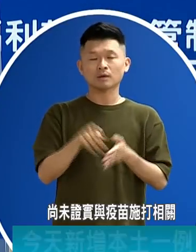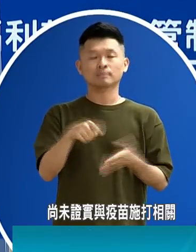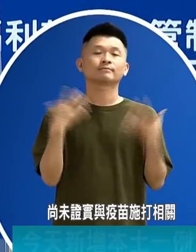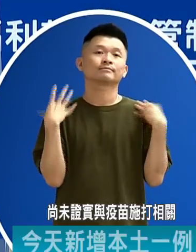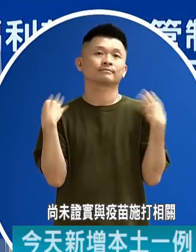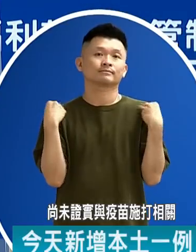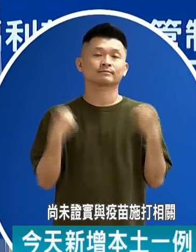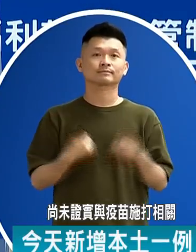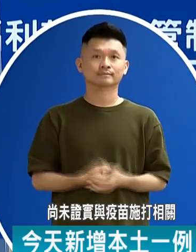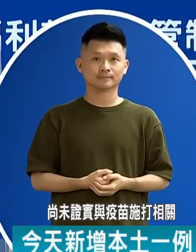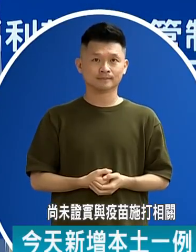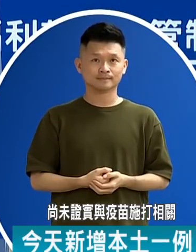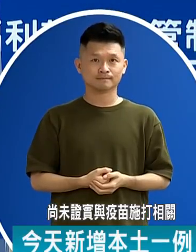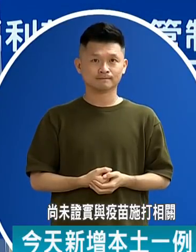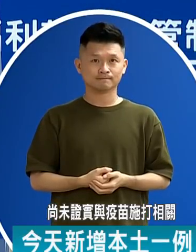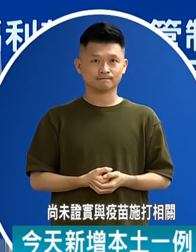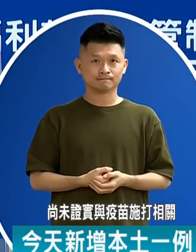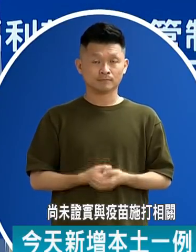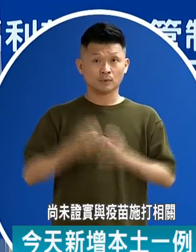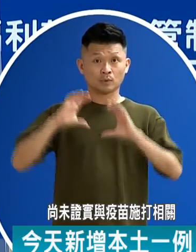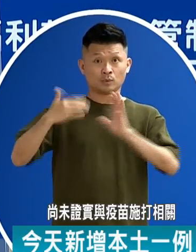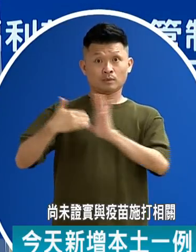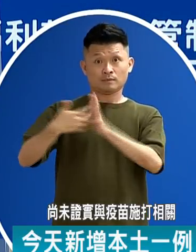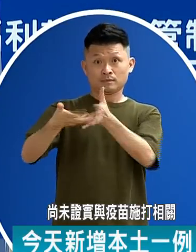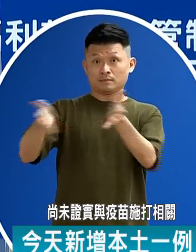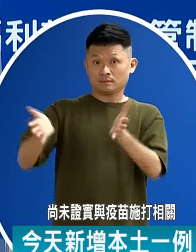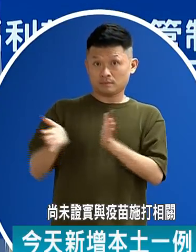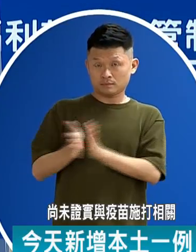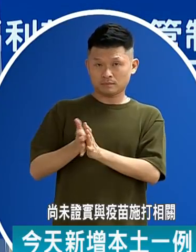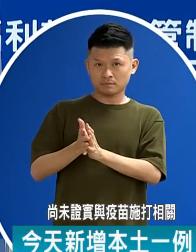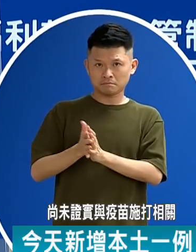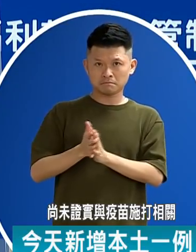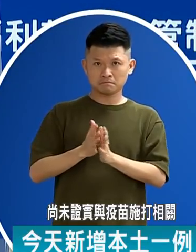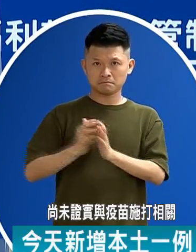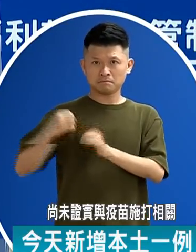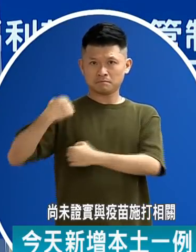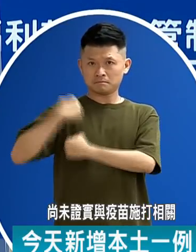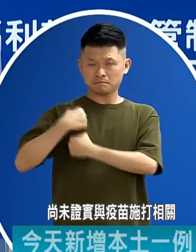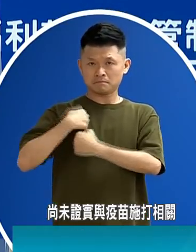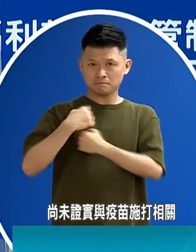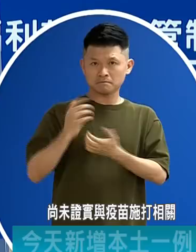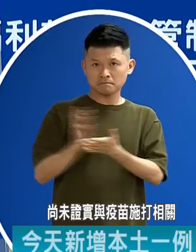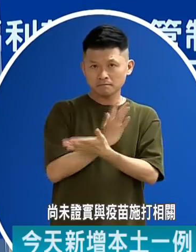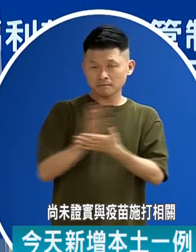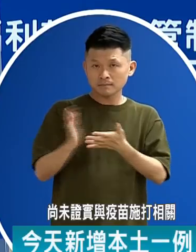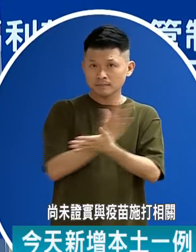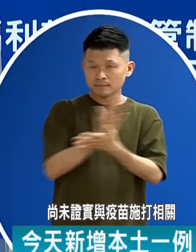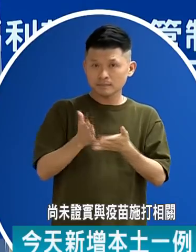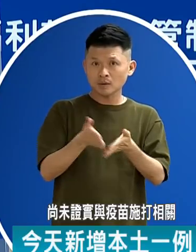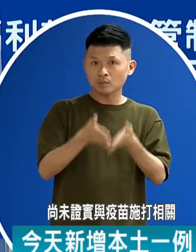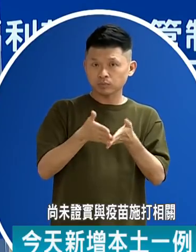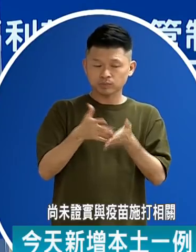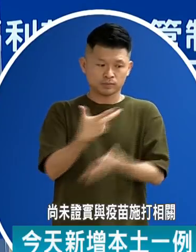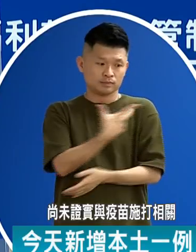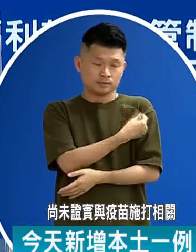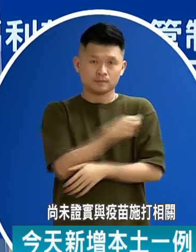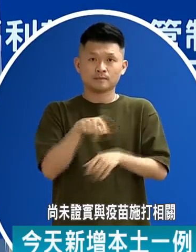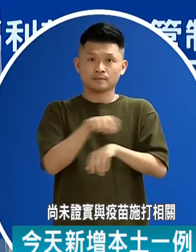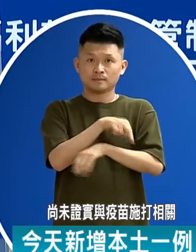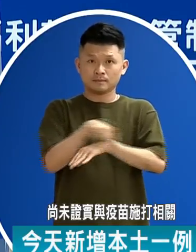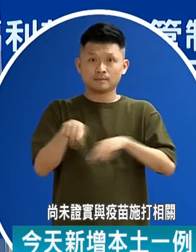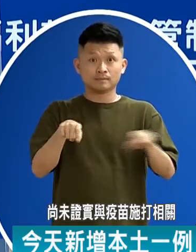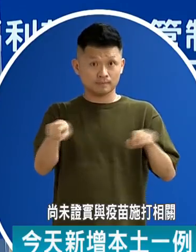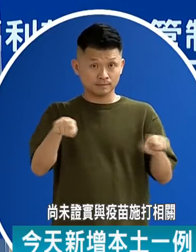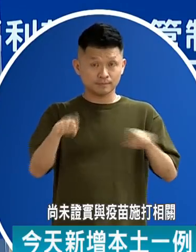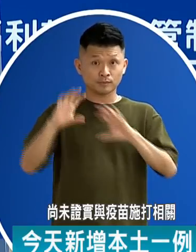维持一样，还是要根据国防部对于整个战力评估这样的需要，那来做这样的疫苗施打的计划。